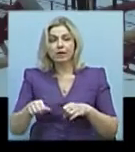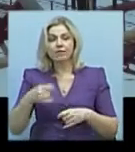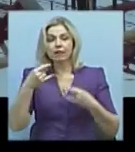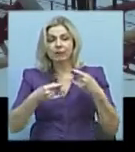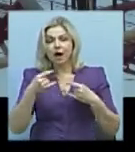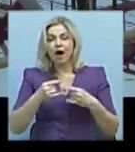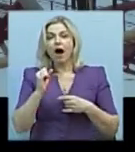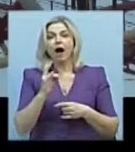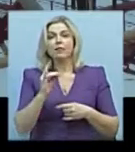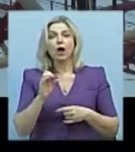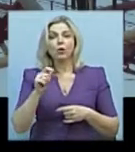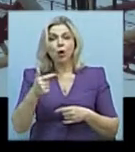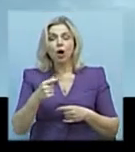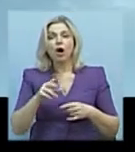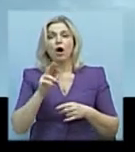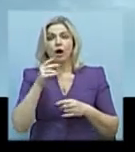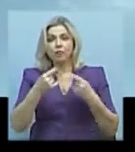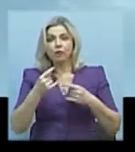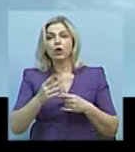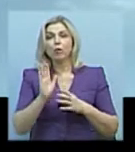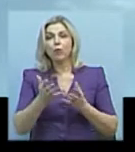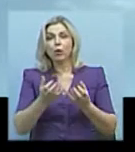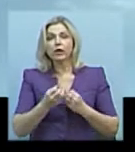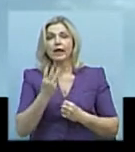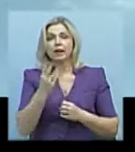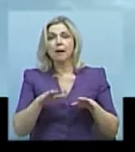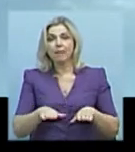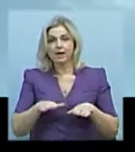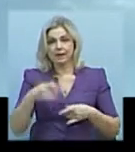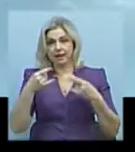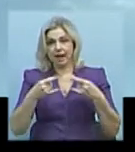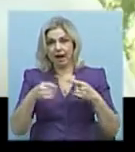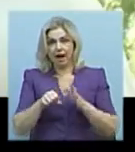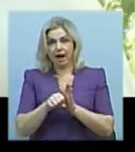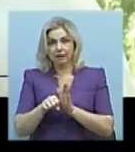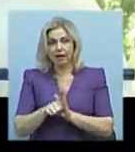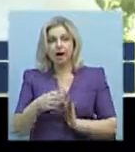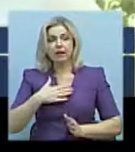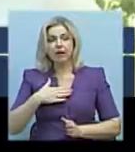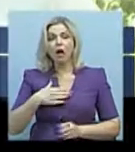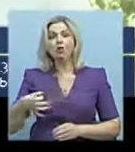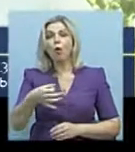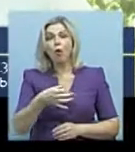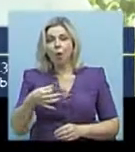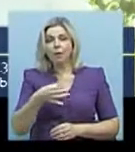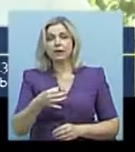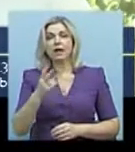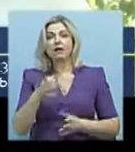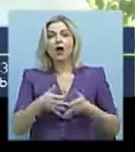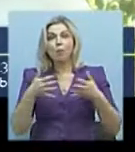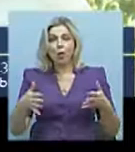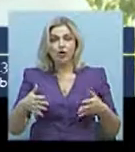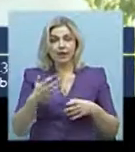аналогове мовлення до кінця нинішнього року отримують 3 місцевих телеканали. На нашій області, на більшості території